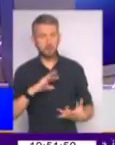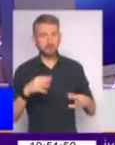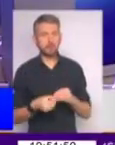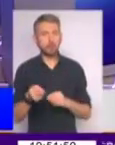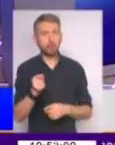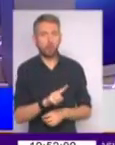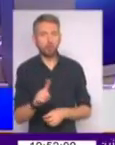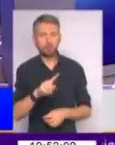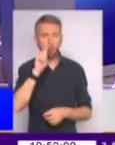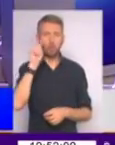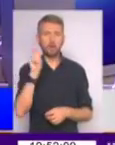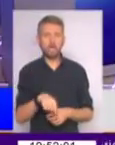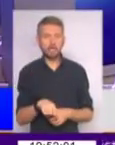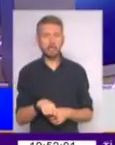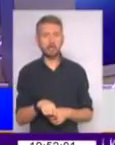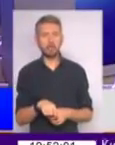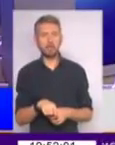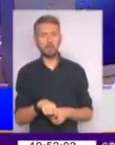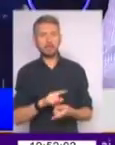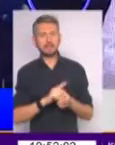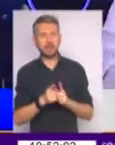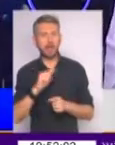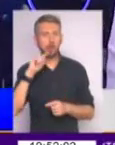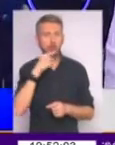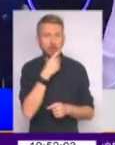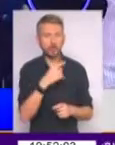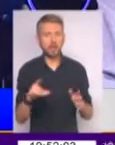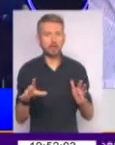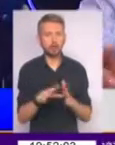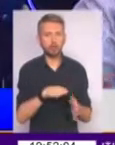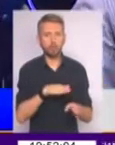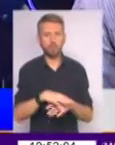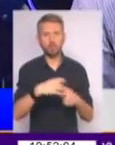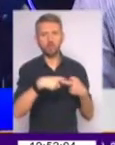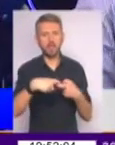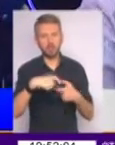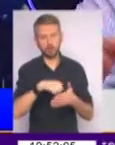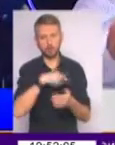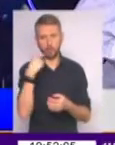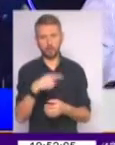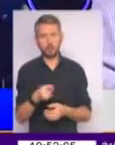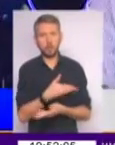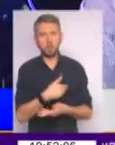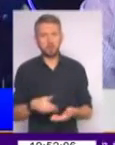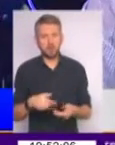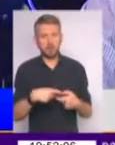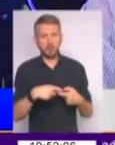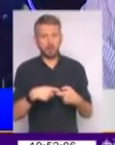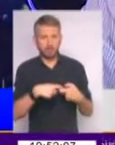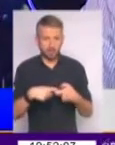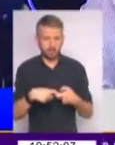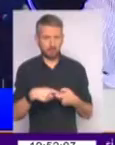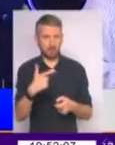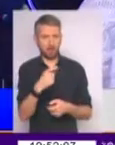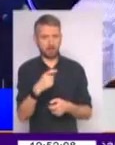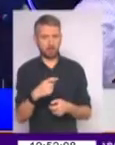того, що Україна стала економічно, енергетично повністю залежна від Росії, що ми стали на газопозу. Це довело